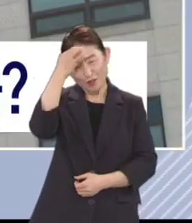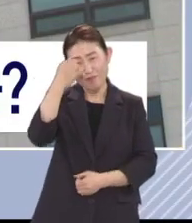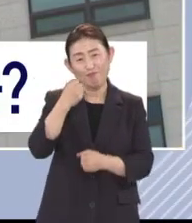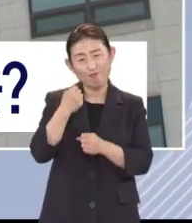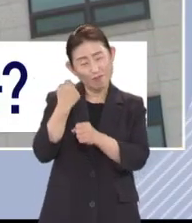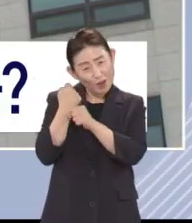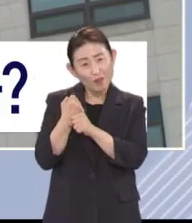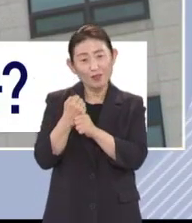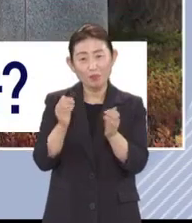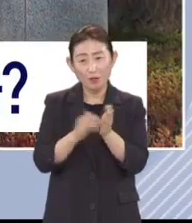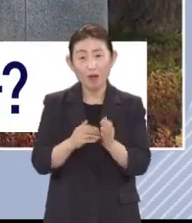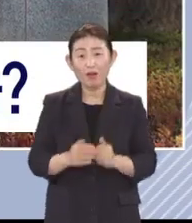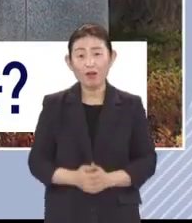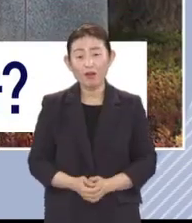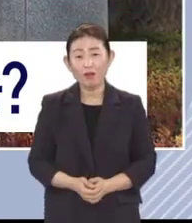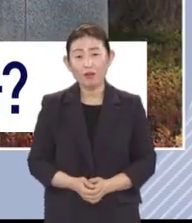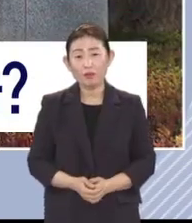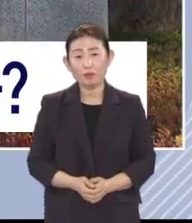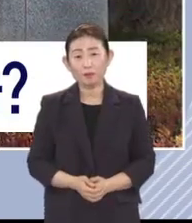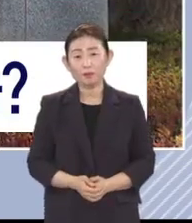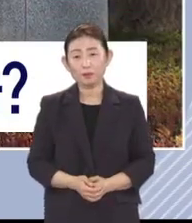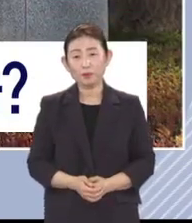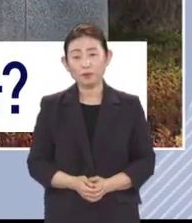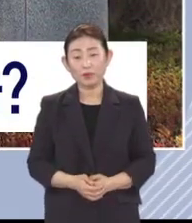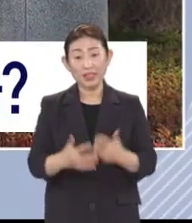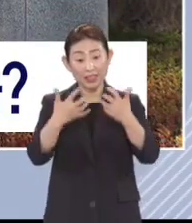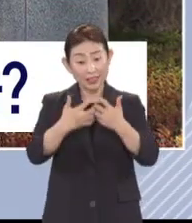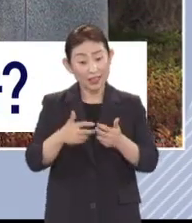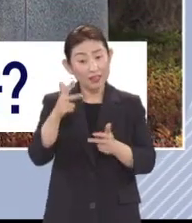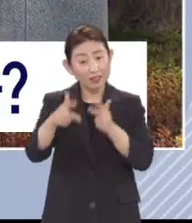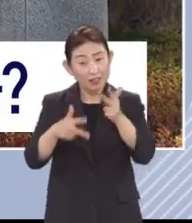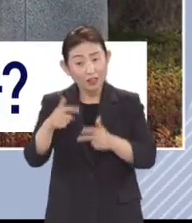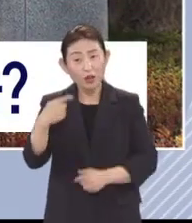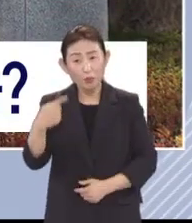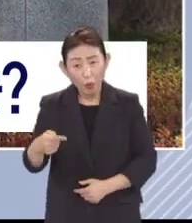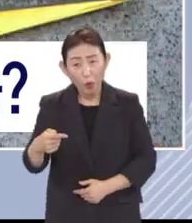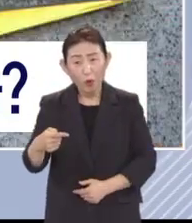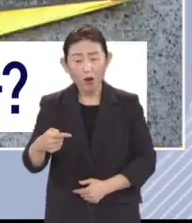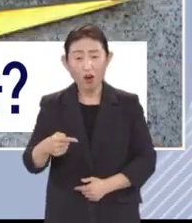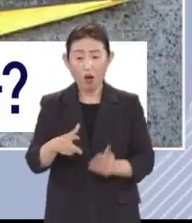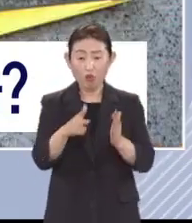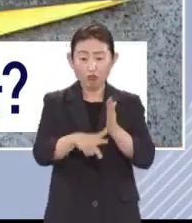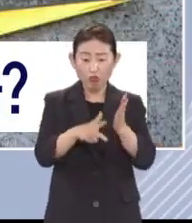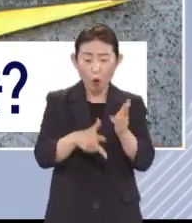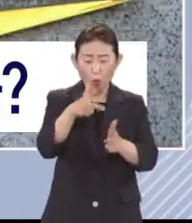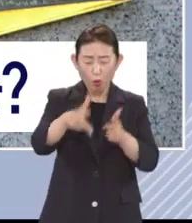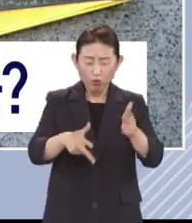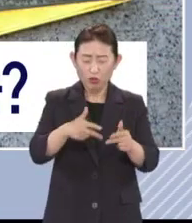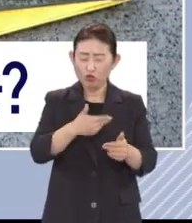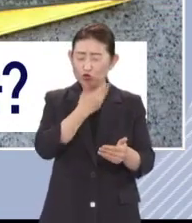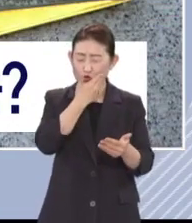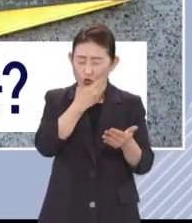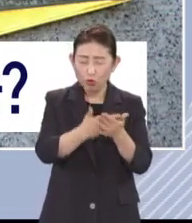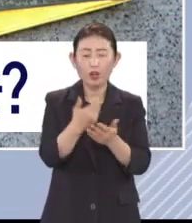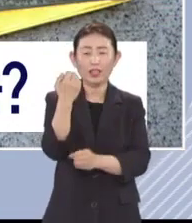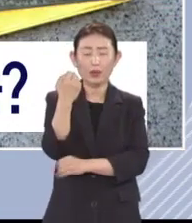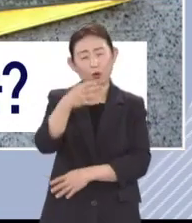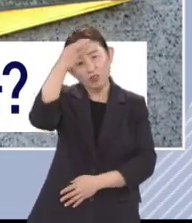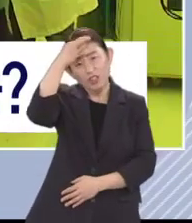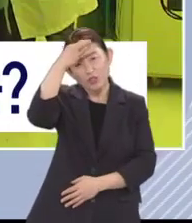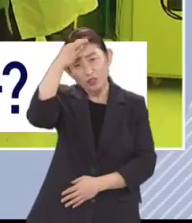있습니다. 최근에 이런 그 기계산업이라는 게 모든 제조업의 줄기와 같은 역할을 합니다.